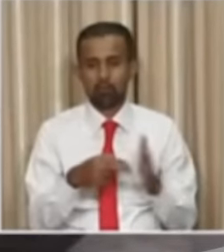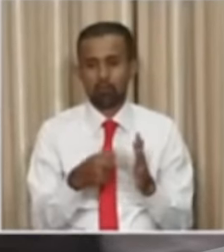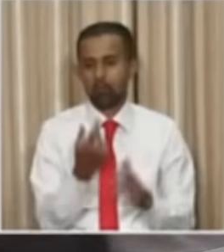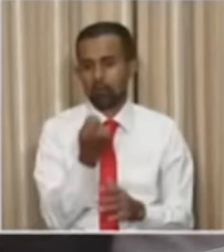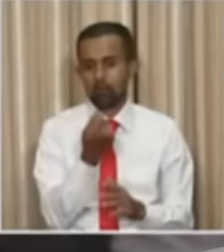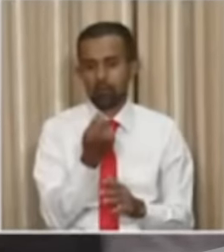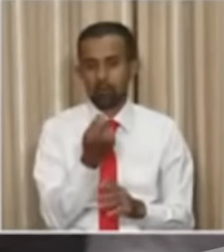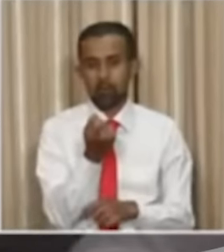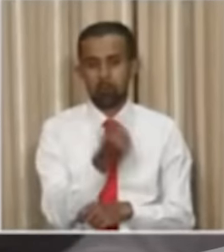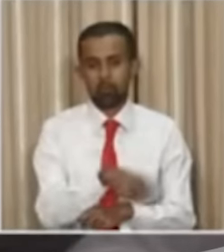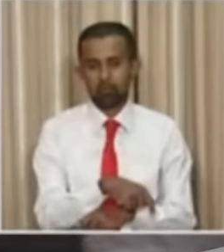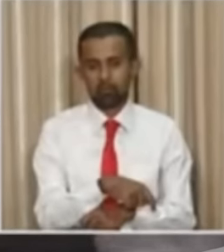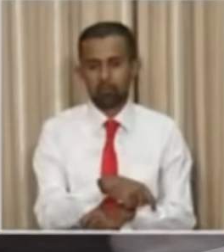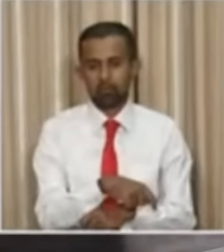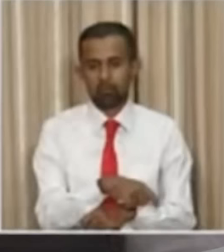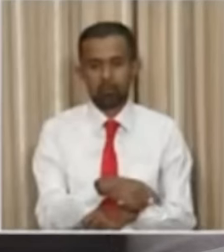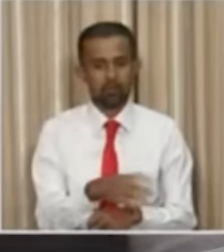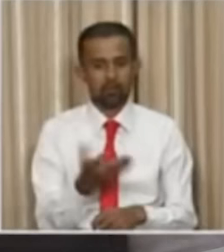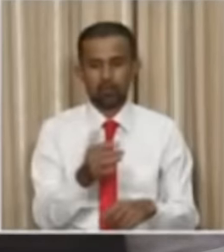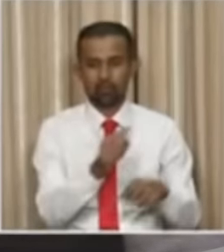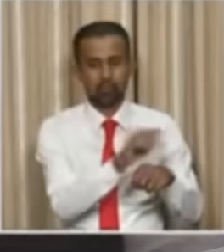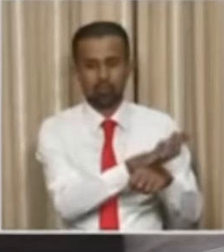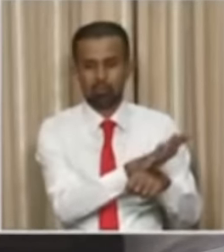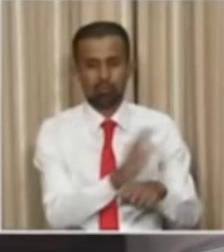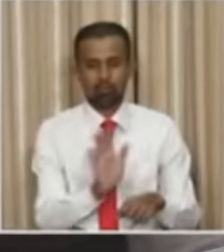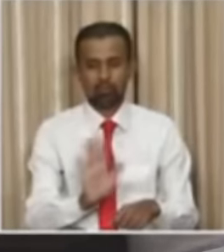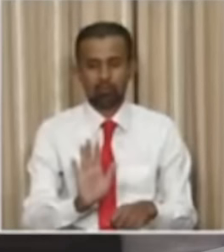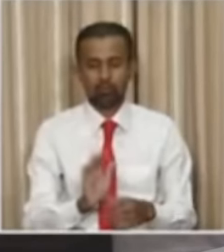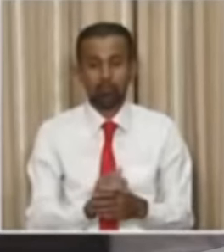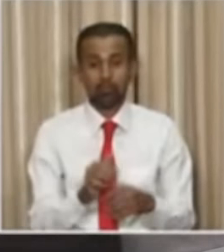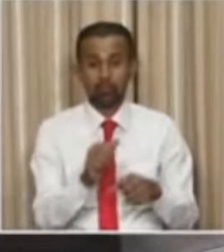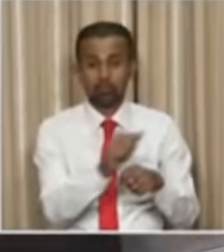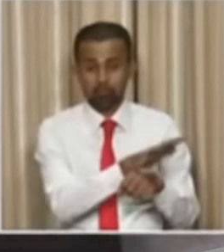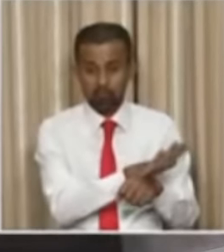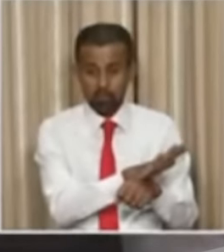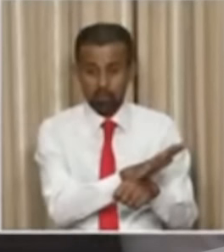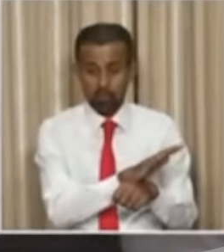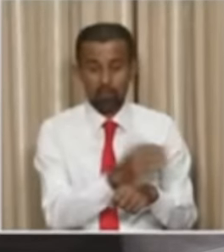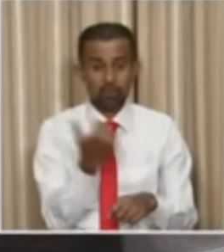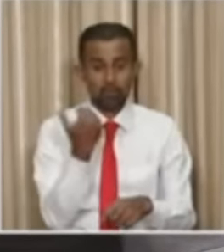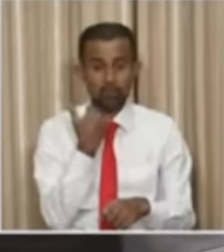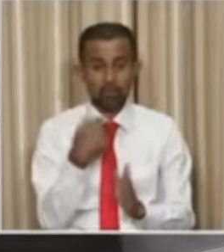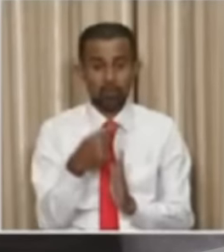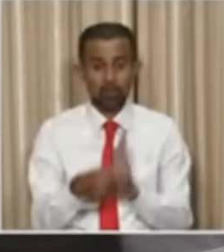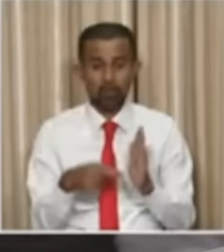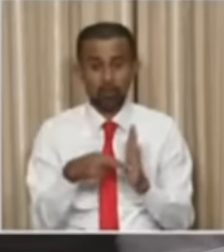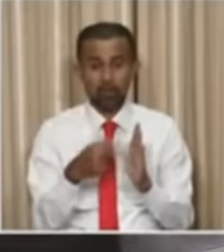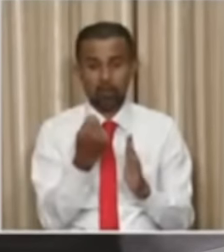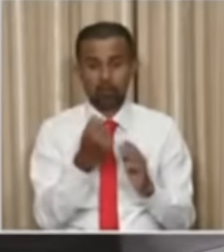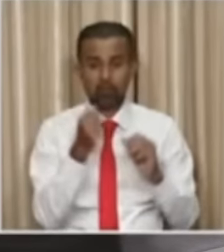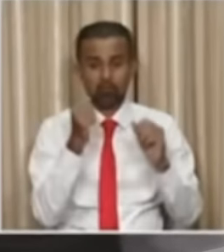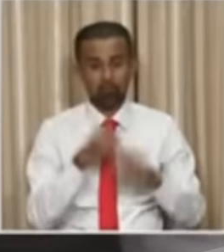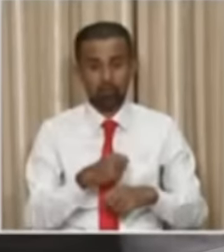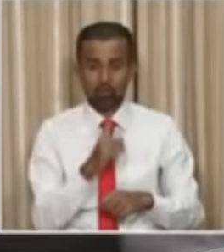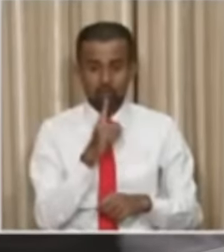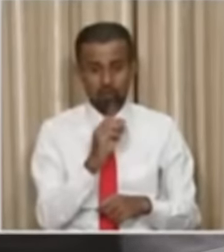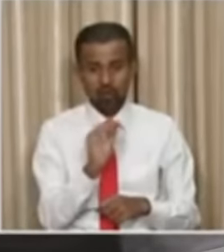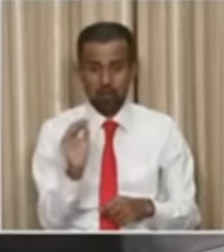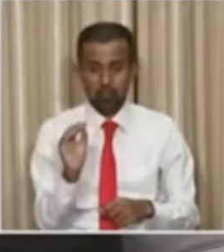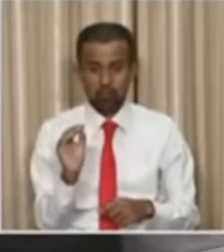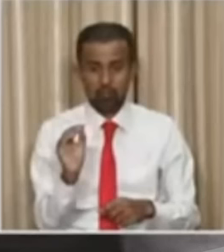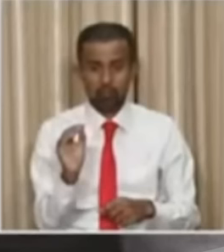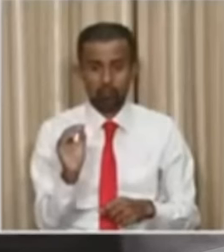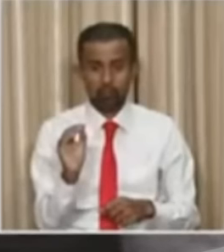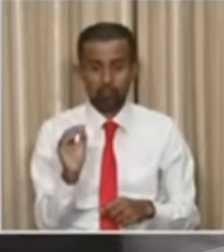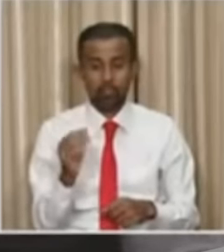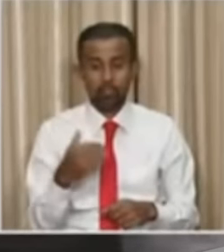ප්‍රතිපත්තිය නිසා. එහෙම නැත්නම් මේ කොරෝනා වසංගතය හින්දා නෙමෙයි. කොරෝනා වසංගතය හින්දා අපේ රටේ ආර්ථිකය වැටුණා කියනවා නම්